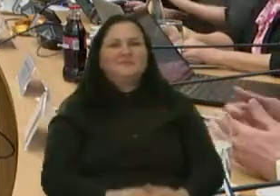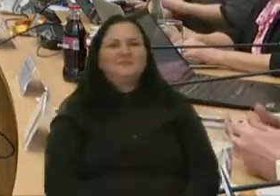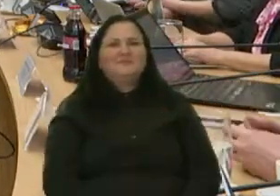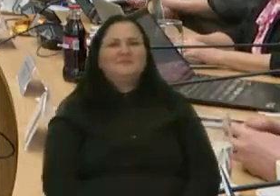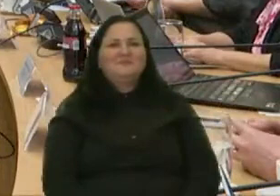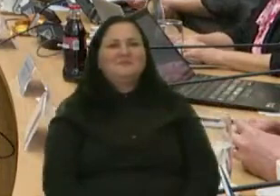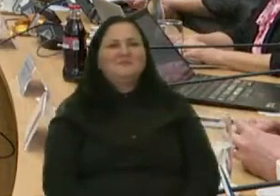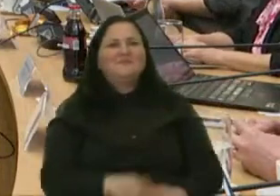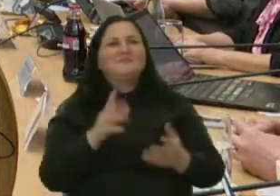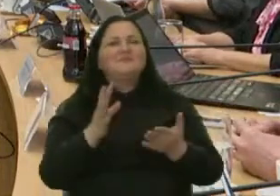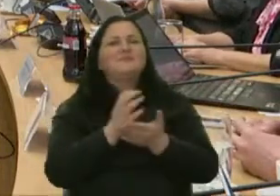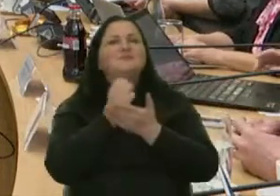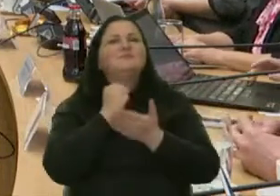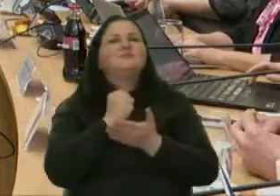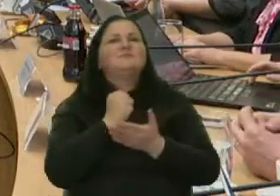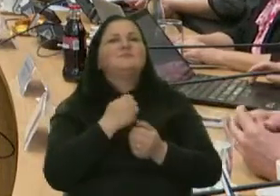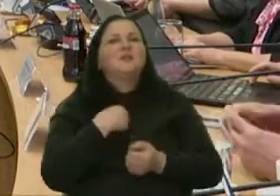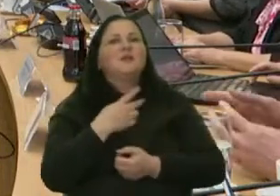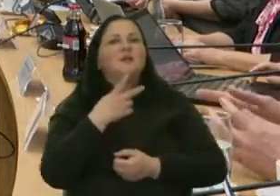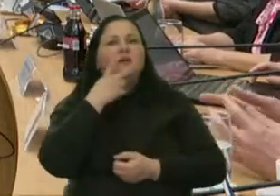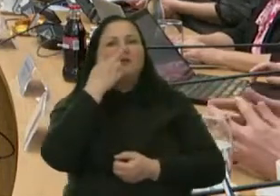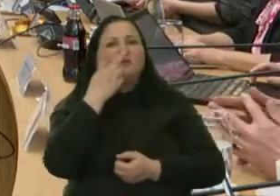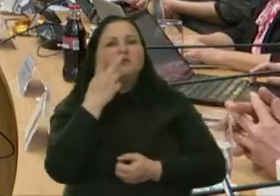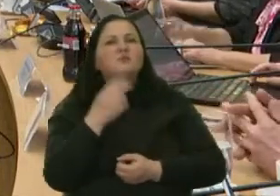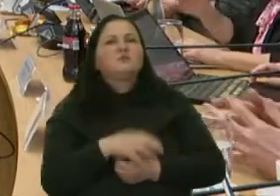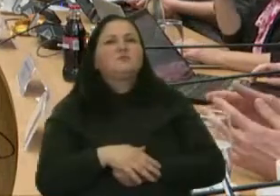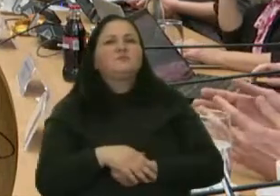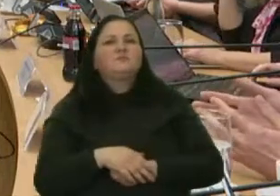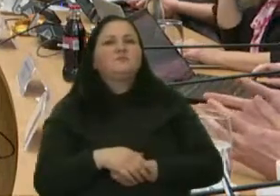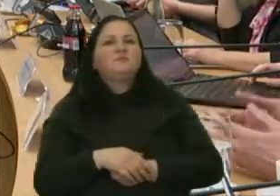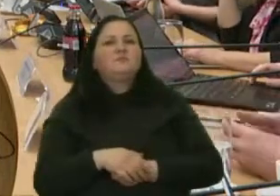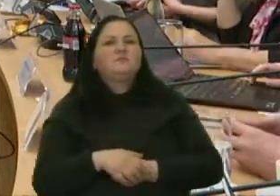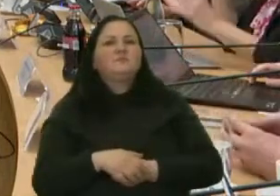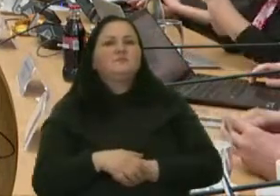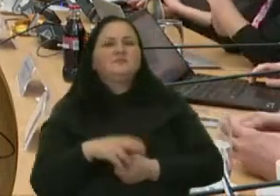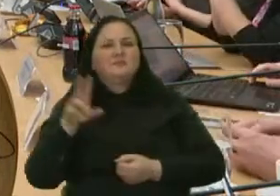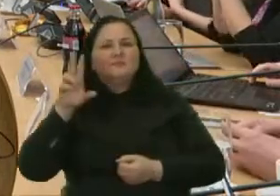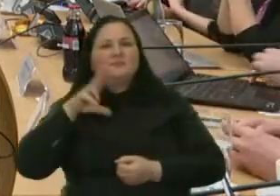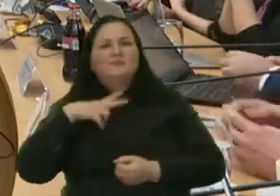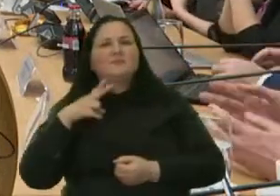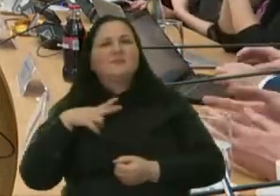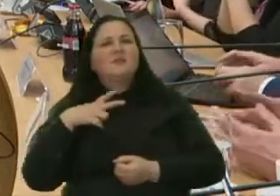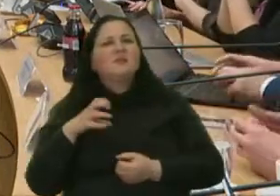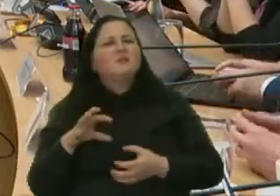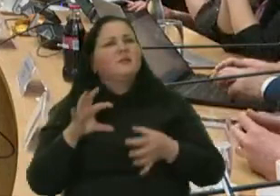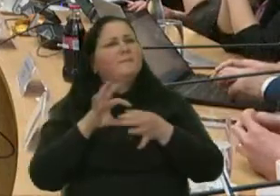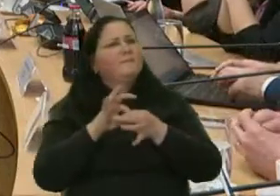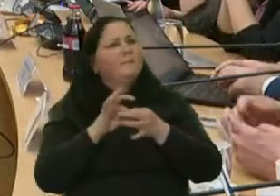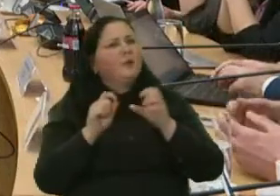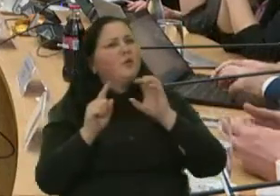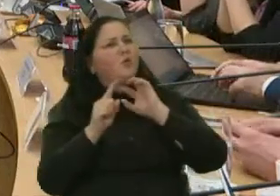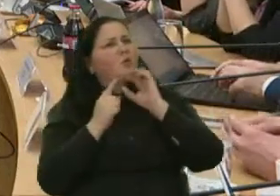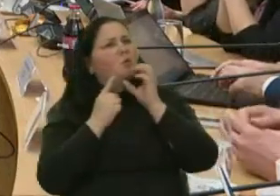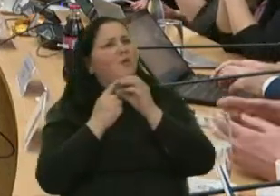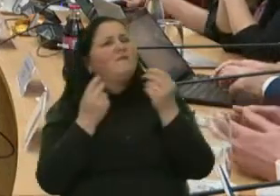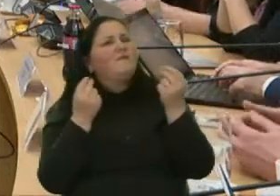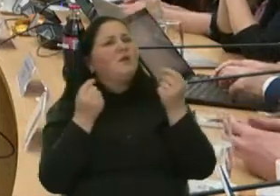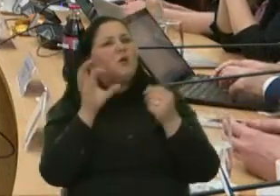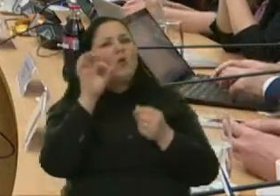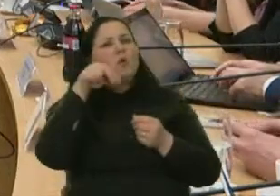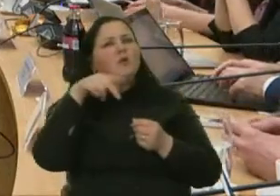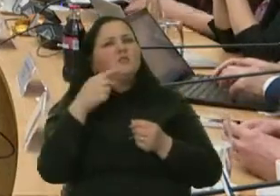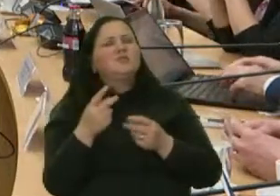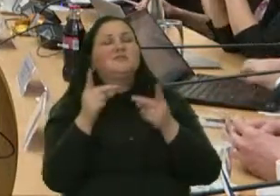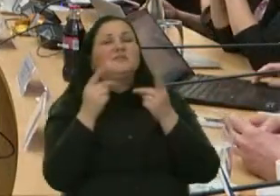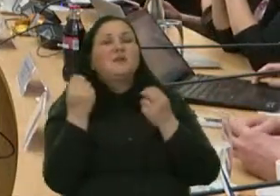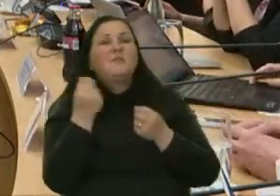în buget am văzut că este prinsă cultura finanțările la ONG uri Dar pentru un